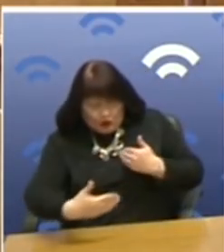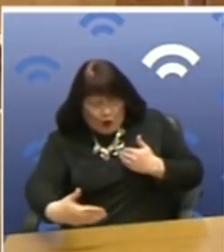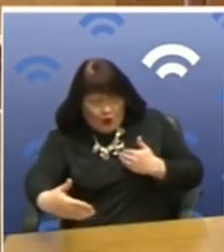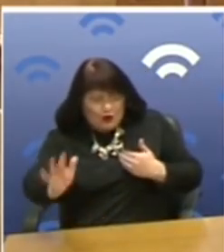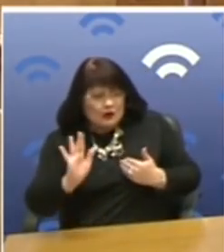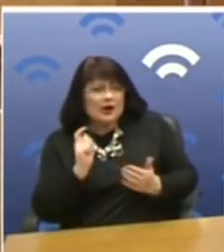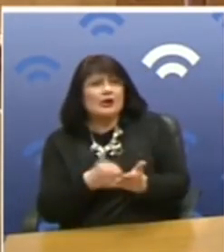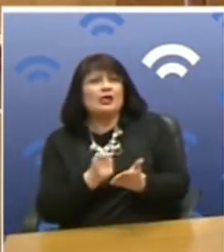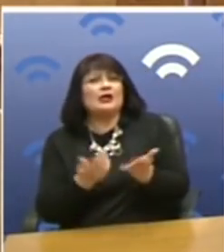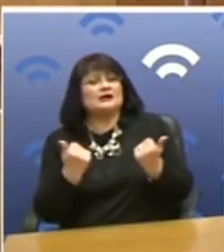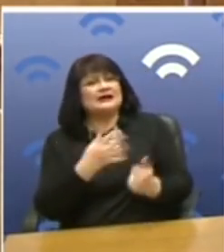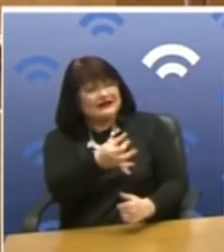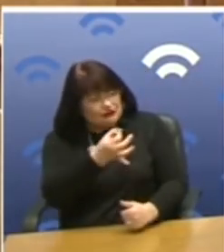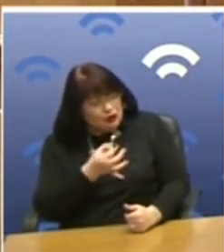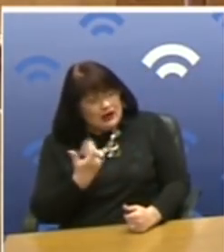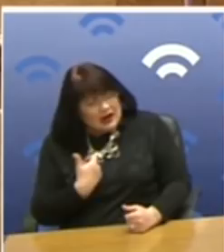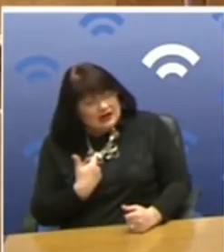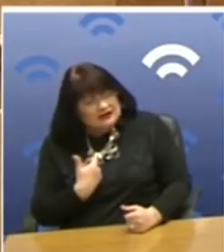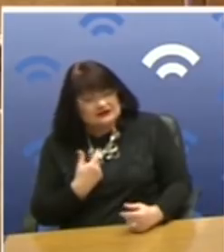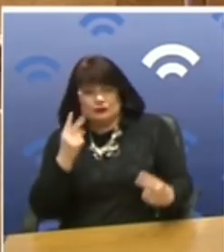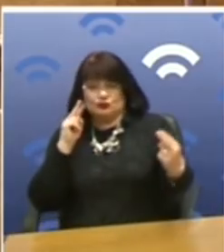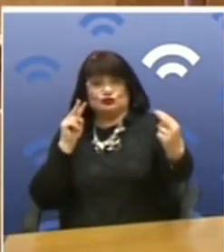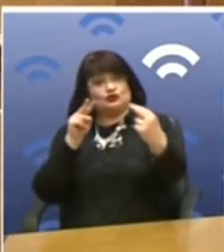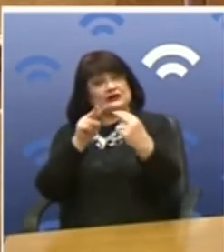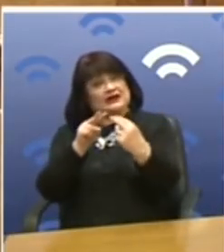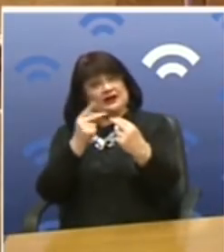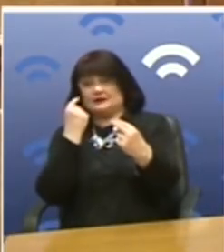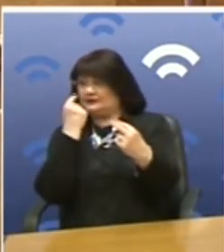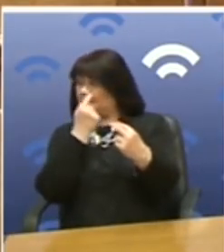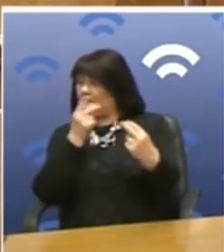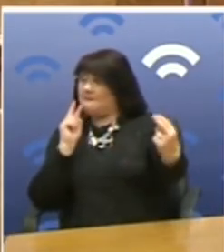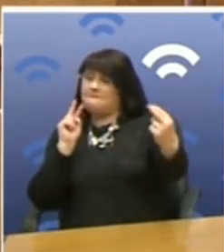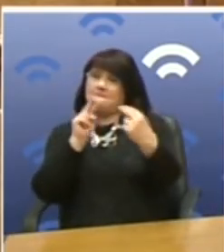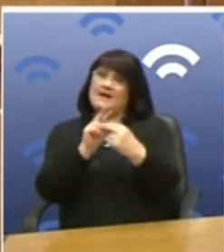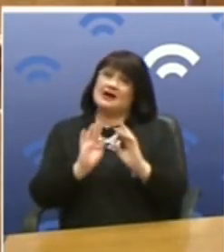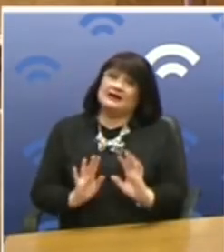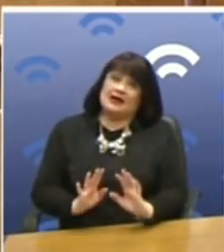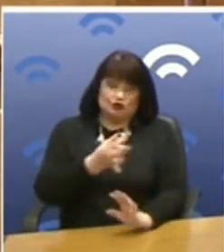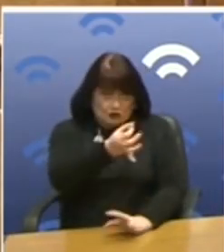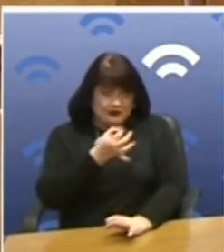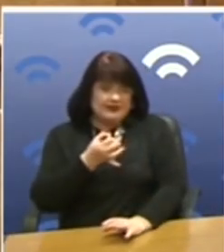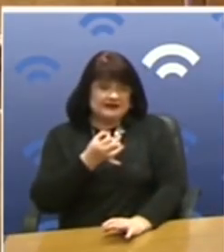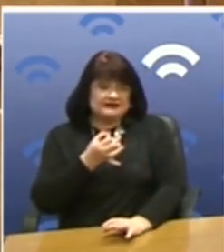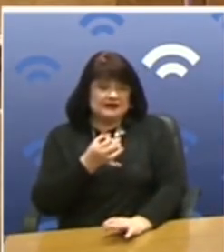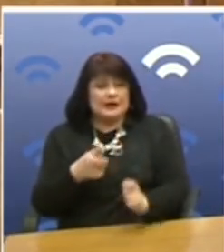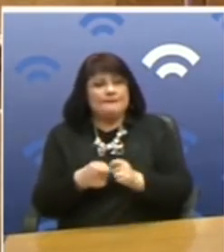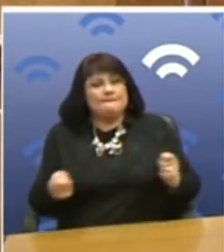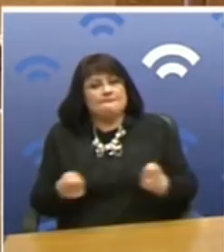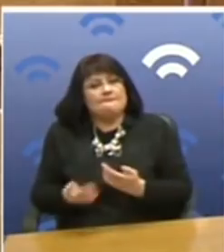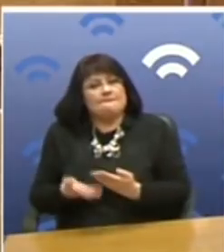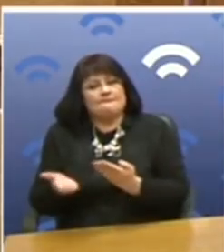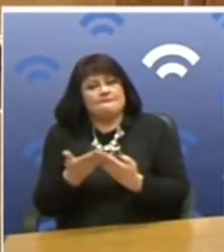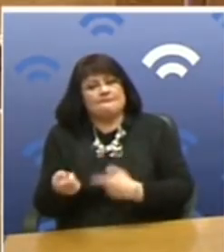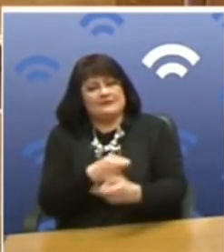Για αυτούς αλήθεια λέτε ότι τους κοιτάτε και στα μάτια? Δεν ξέρετε ότι με τα μέτρα στήριξης των